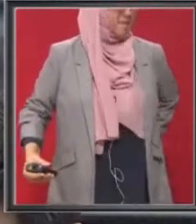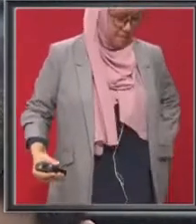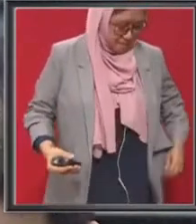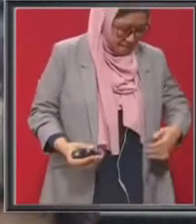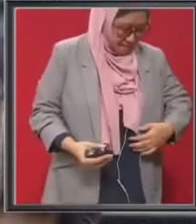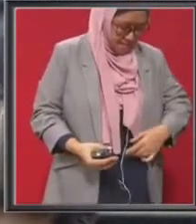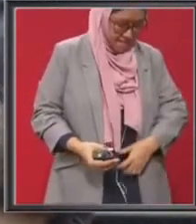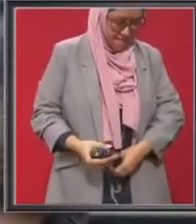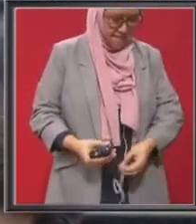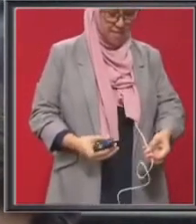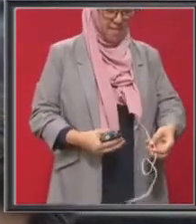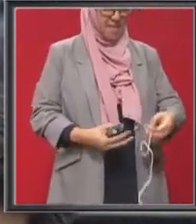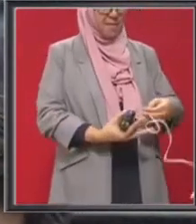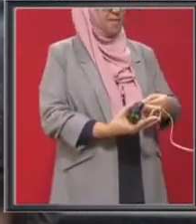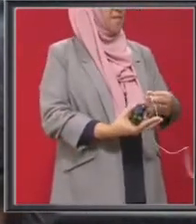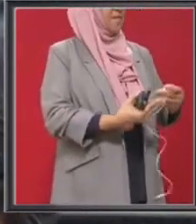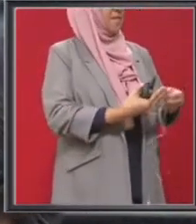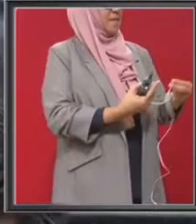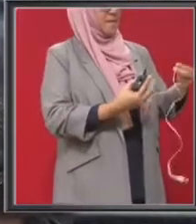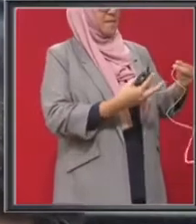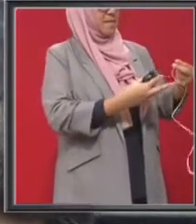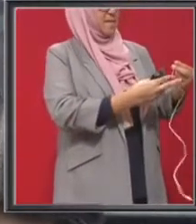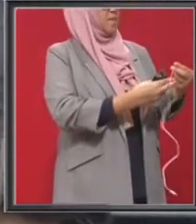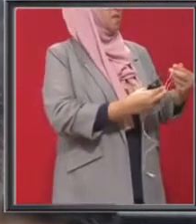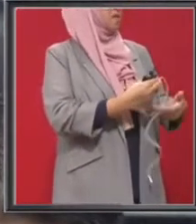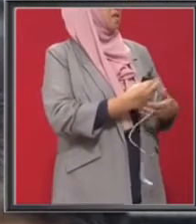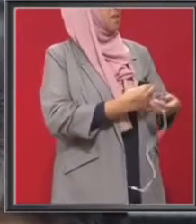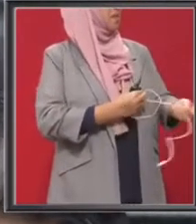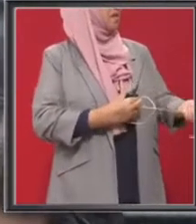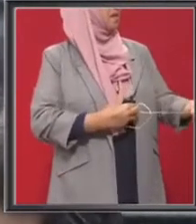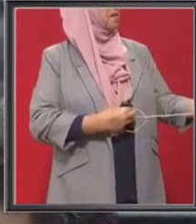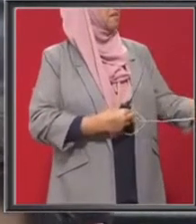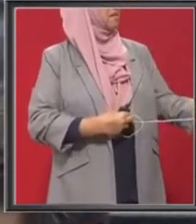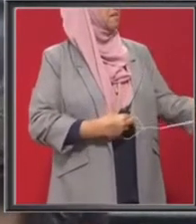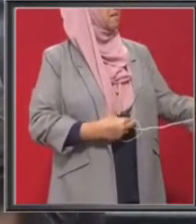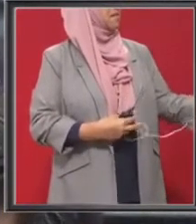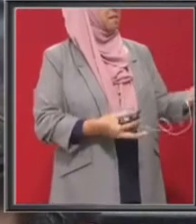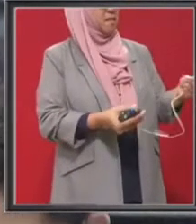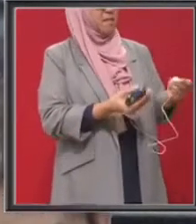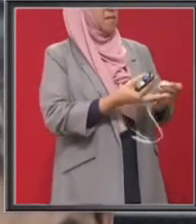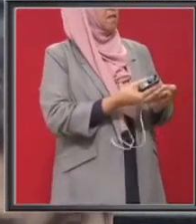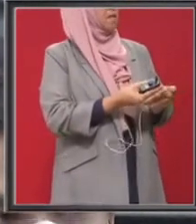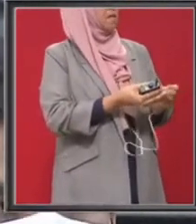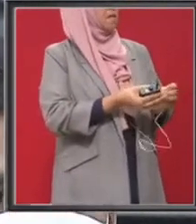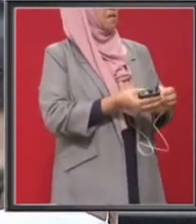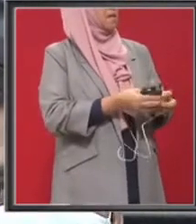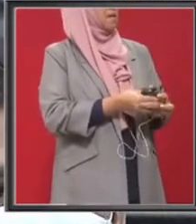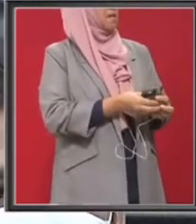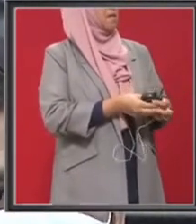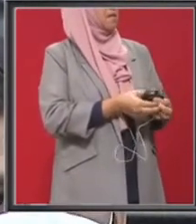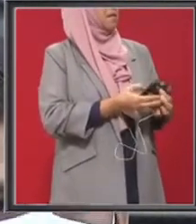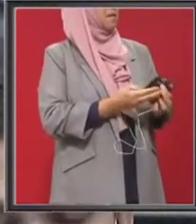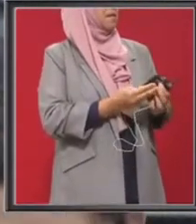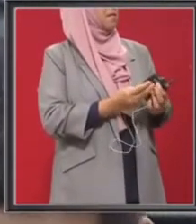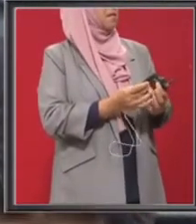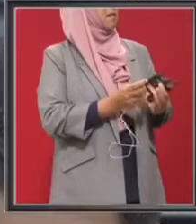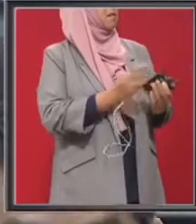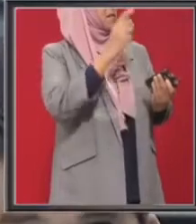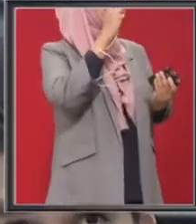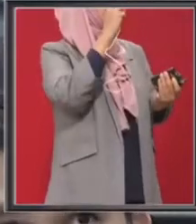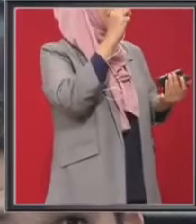yang tepat yang kepada pesalah apa ya telah kita Buatlah sama Adel kita meningkatkan capacity